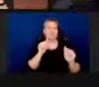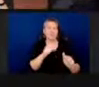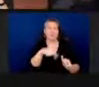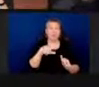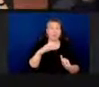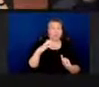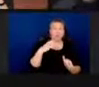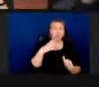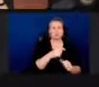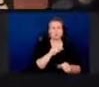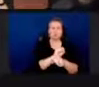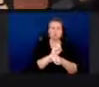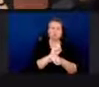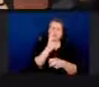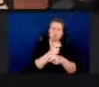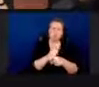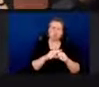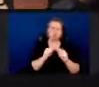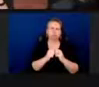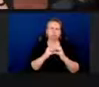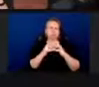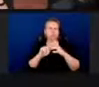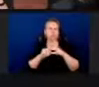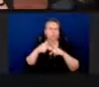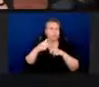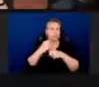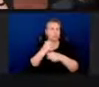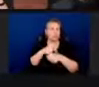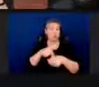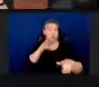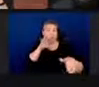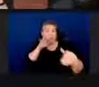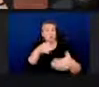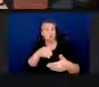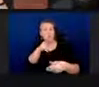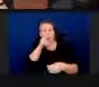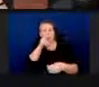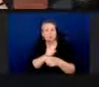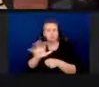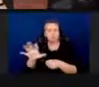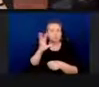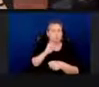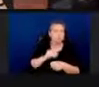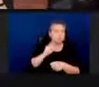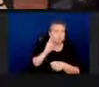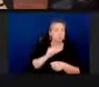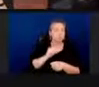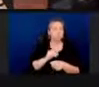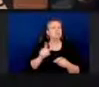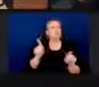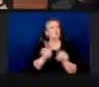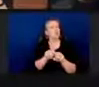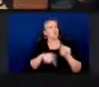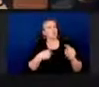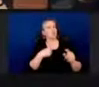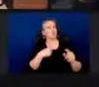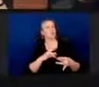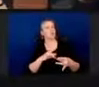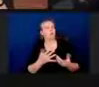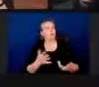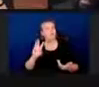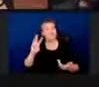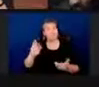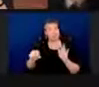الاهتمام وأيضا الحماس المفرط المتواجد في الفصول. فهذه مسألة